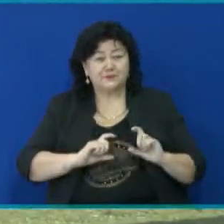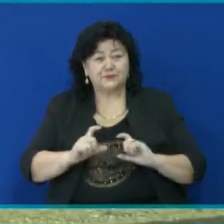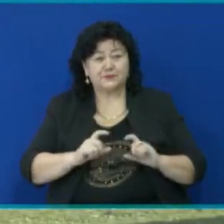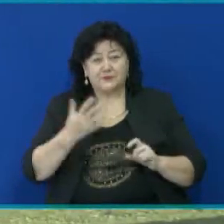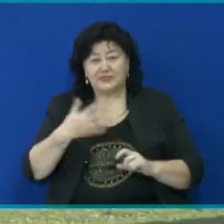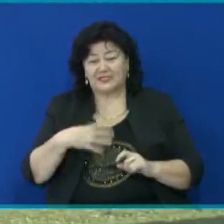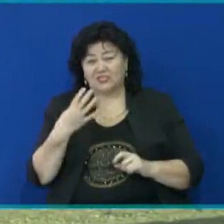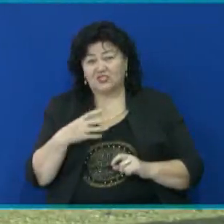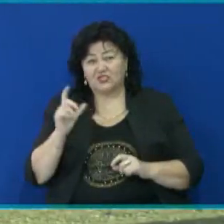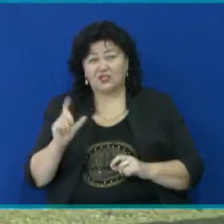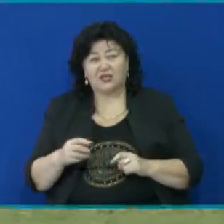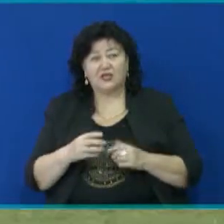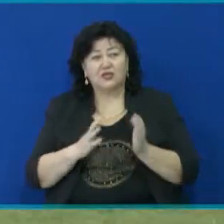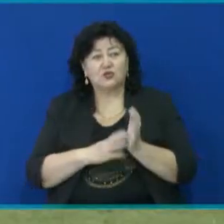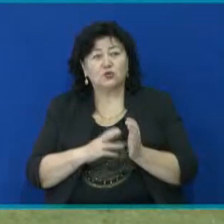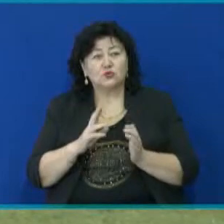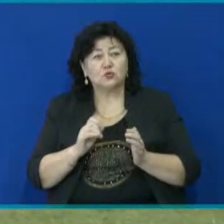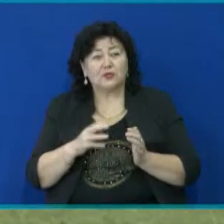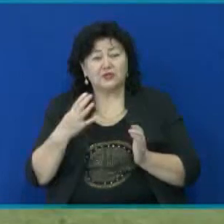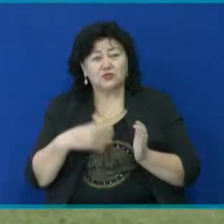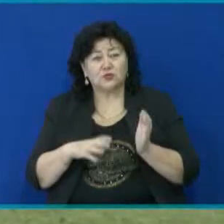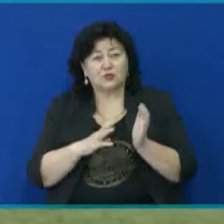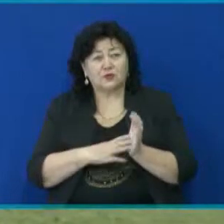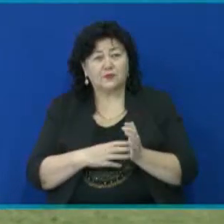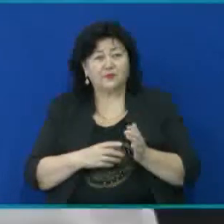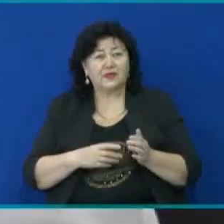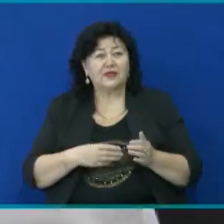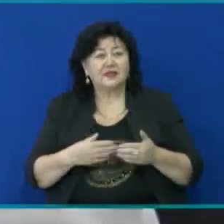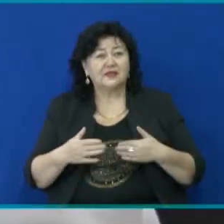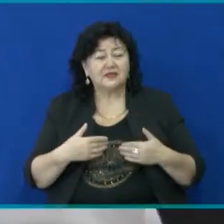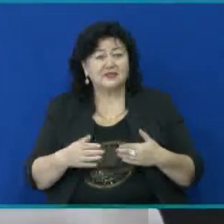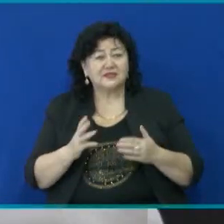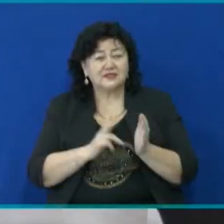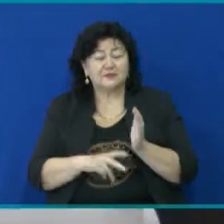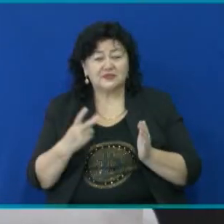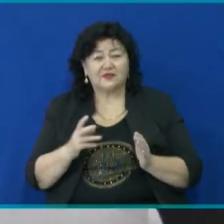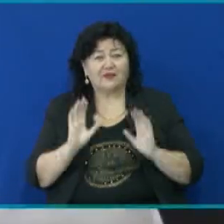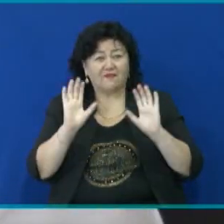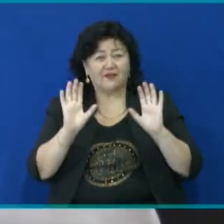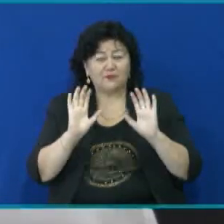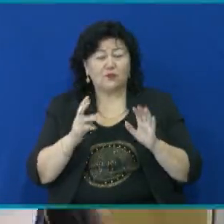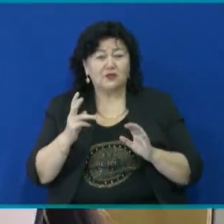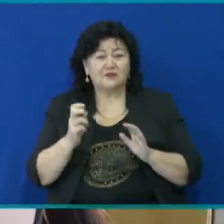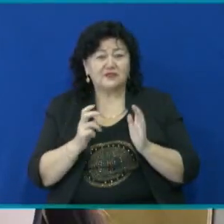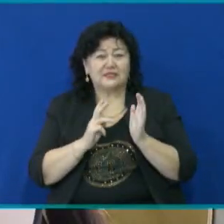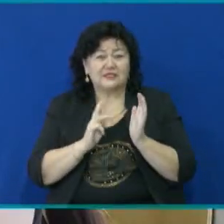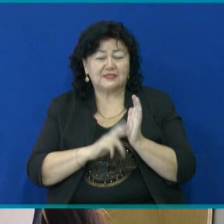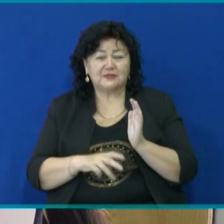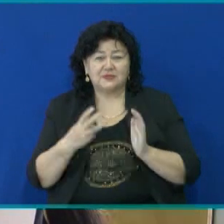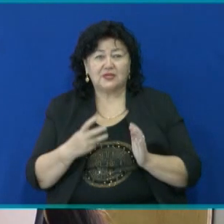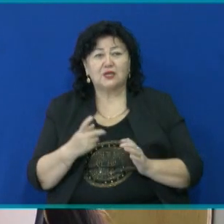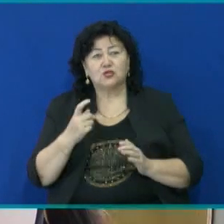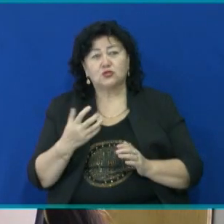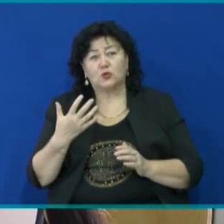54 человека, по тоғызқұмалақу 48, в настольный теннис играют 72 человека, волейбол 237 и футбол 105